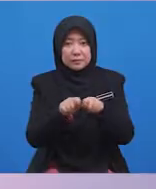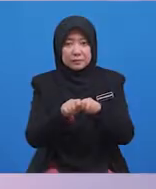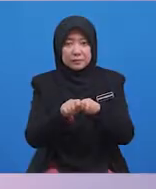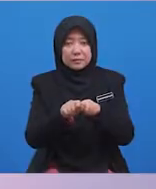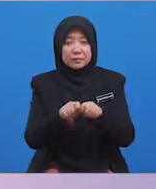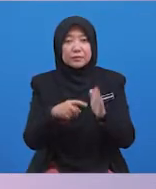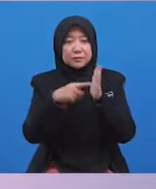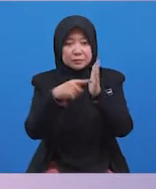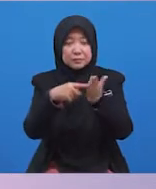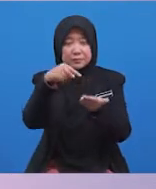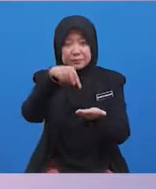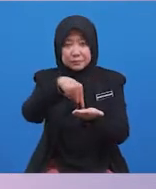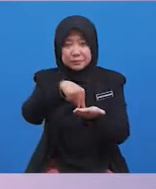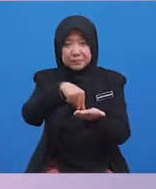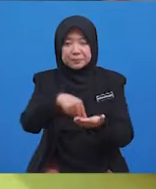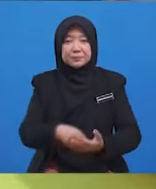dipaparkan ini.